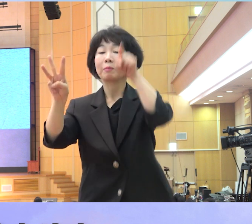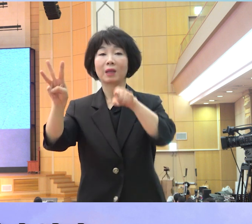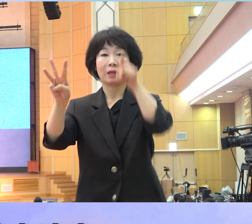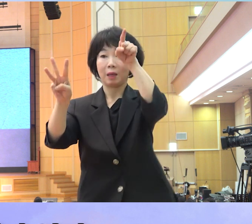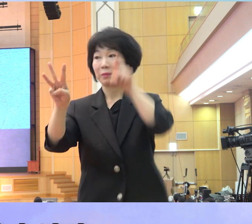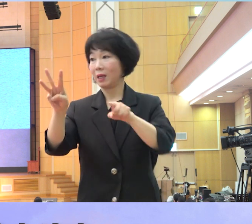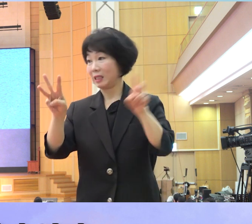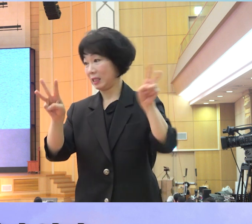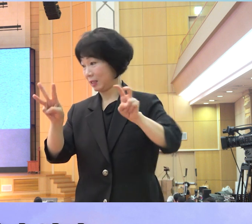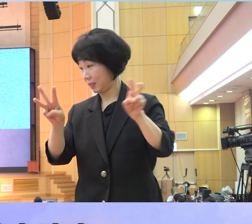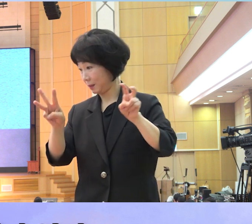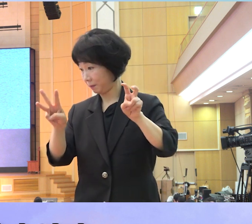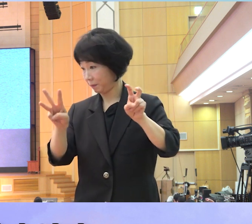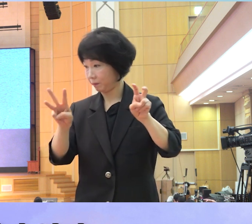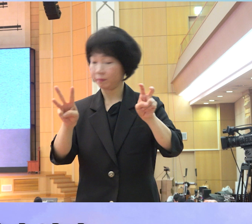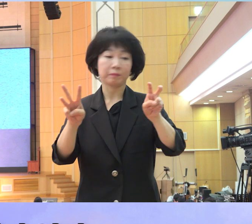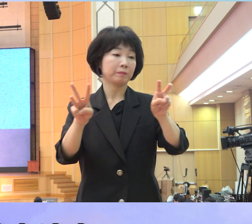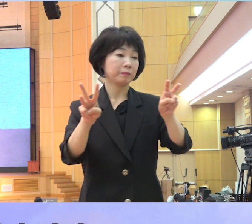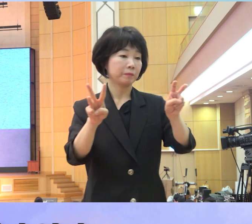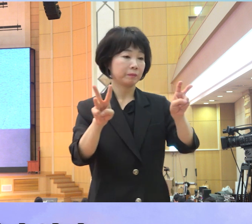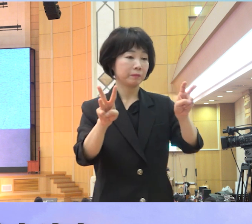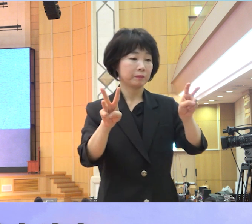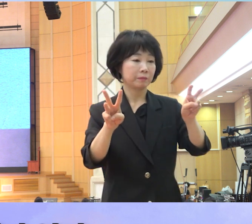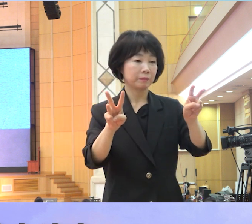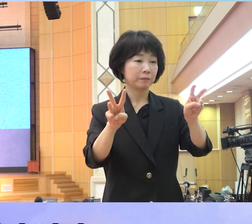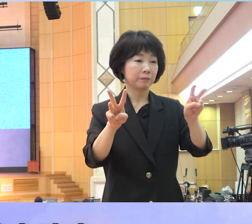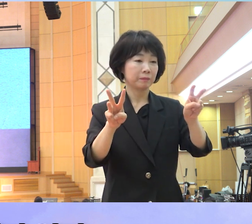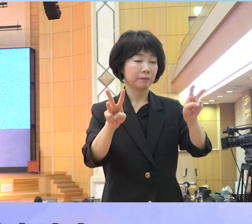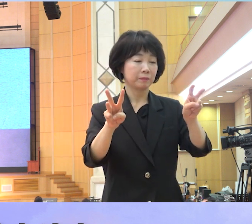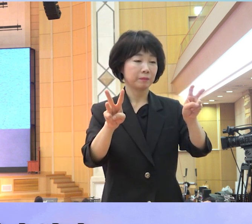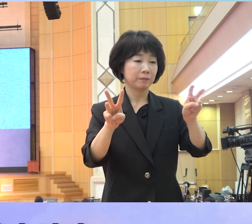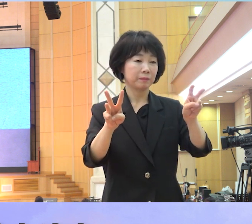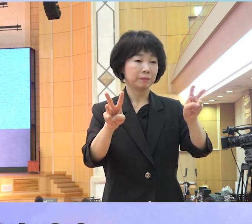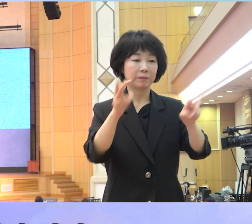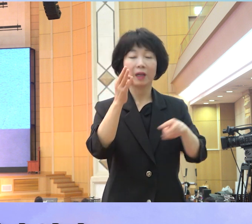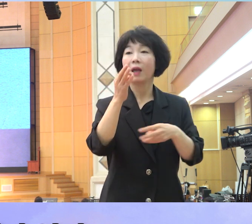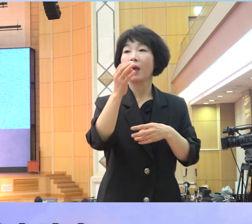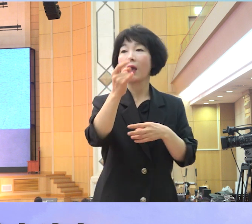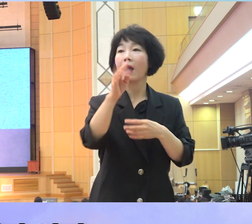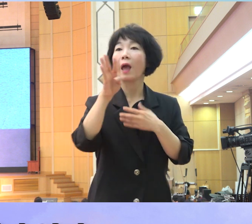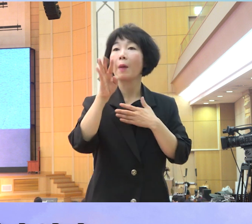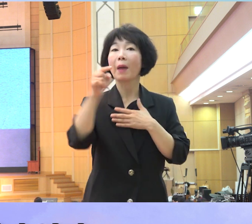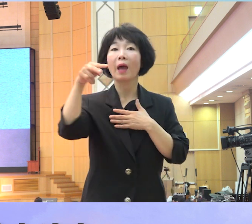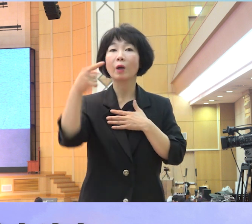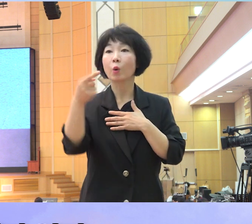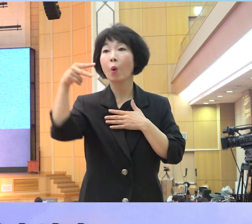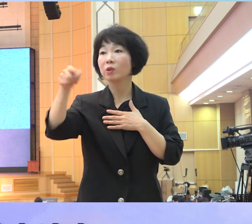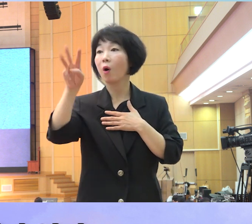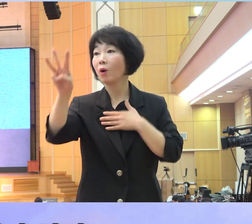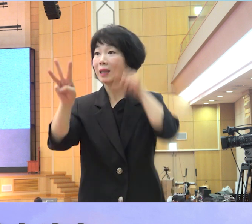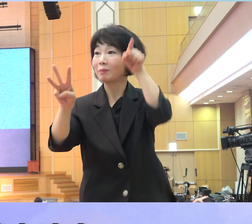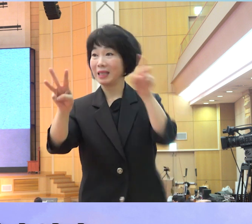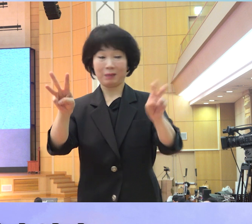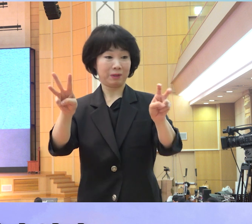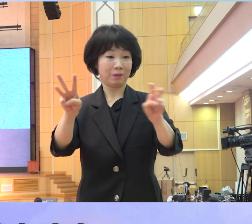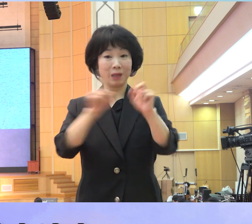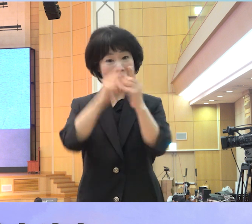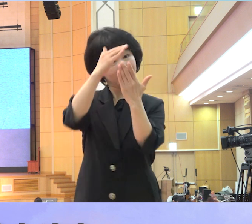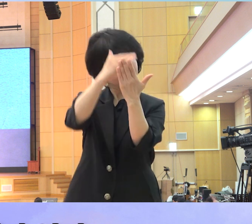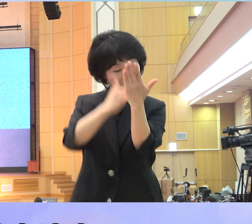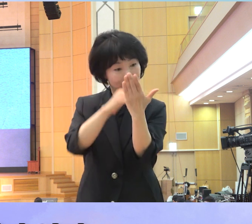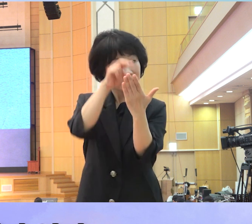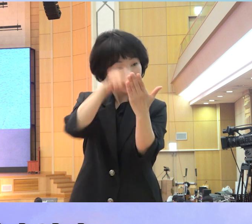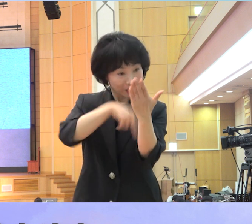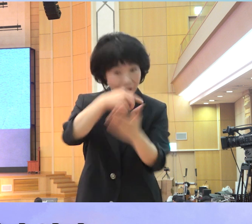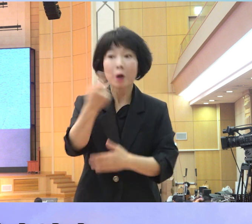20절 말씀입니다. 이것도 우리가 다 같이 한번 에베소서 3장 20절 말씀을 한번 읽어볼까요? 다